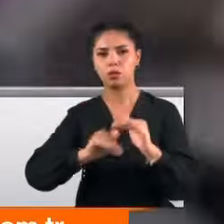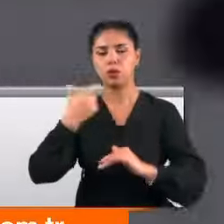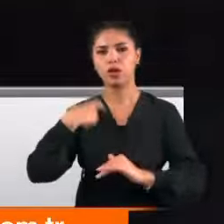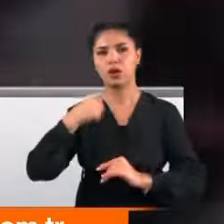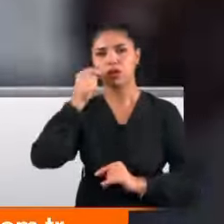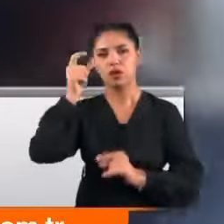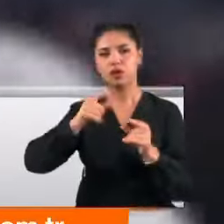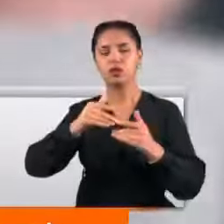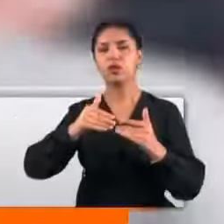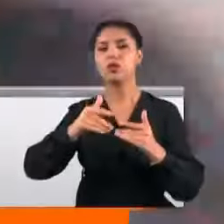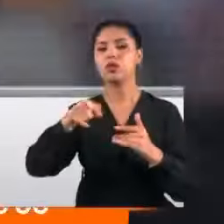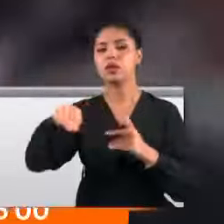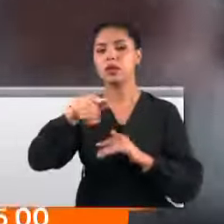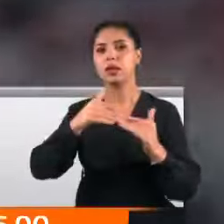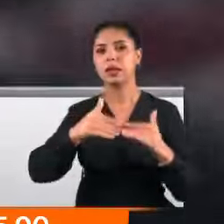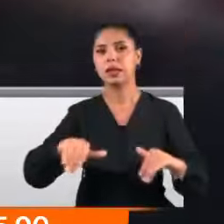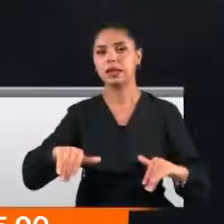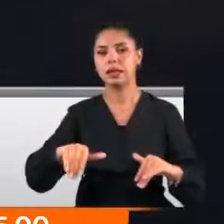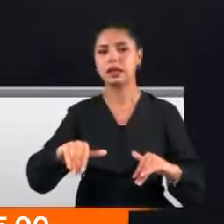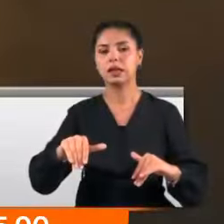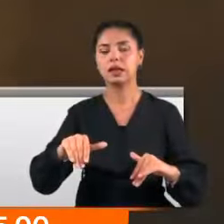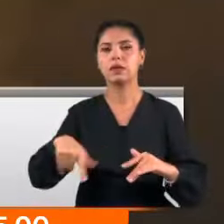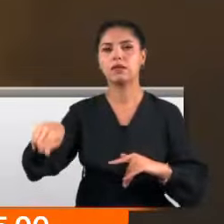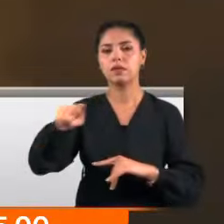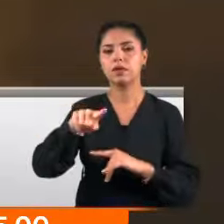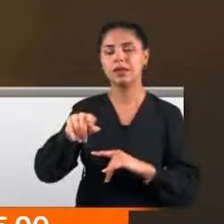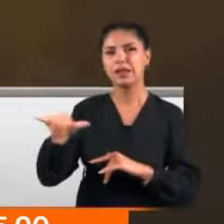sınır yakınlarından tahliye etmişti Netanyahu yönetimi.